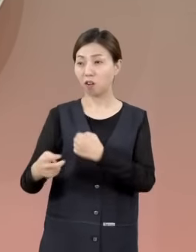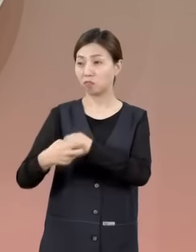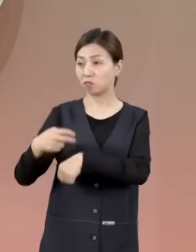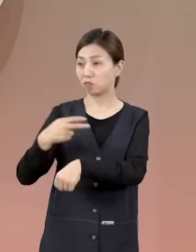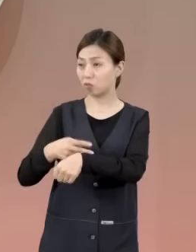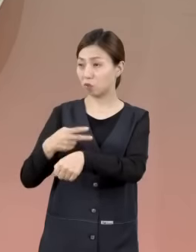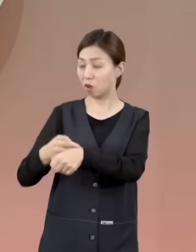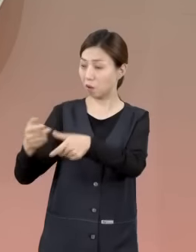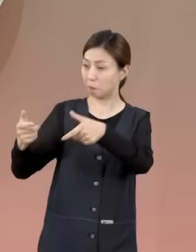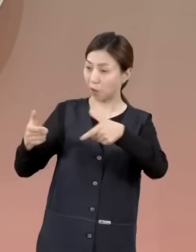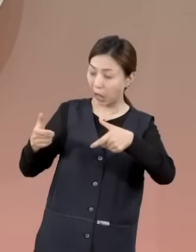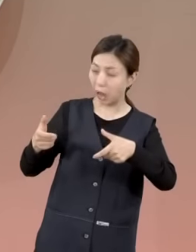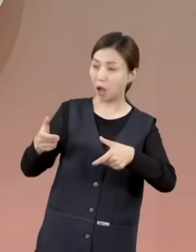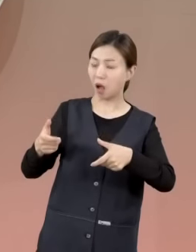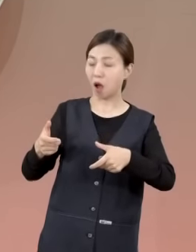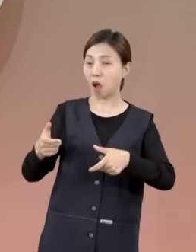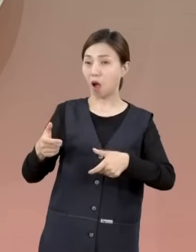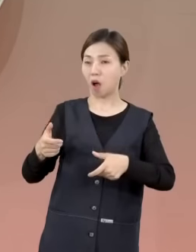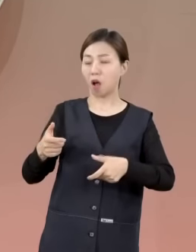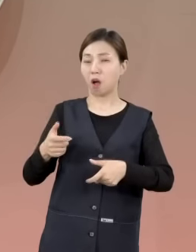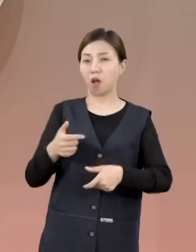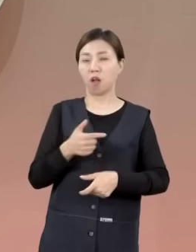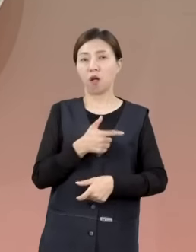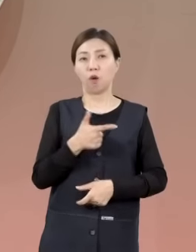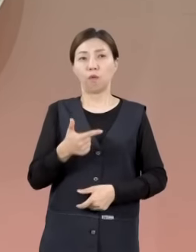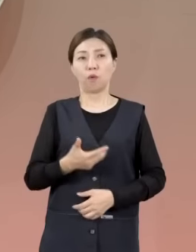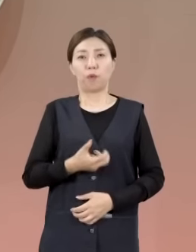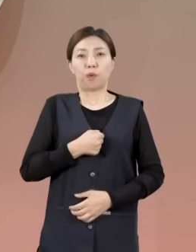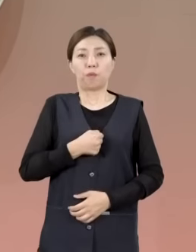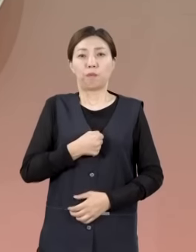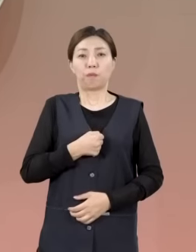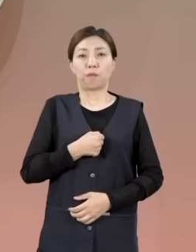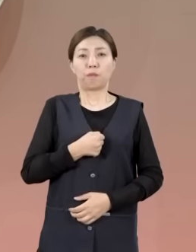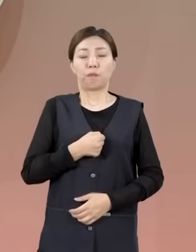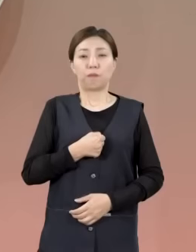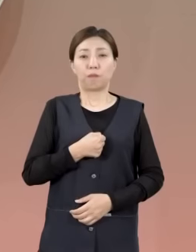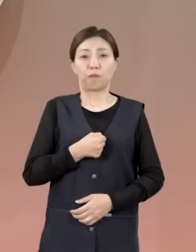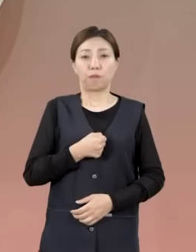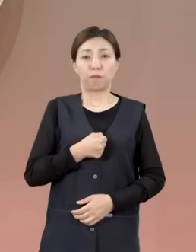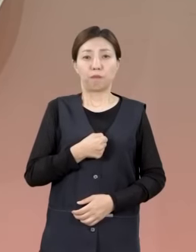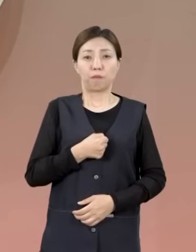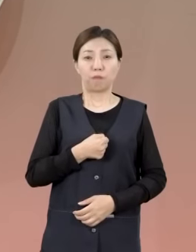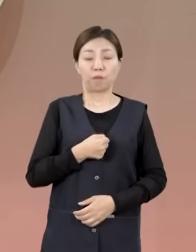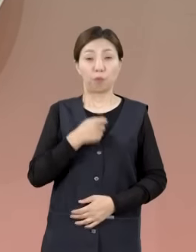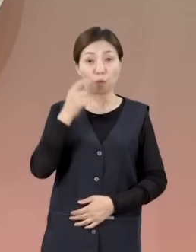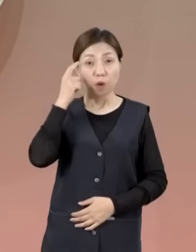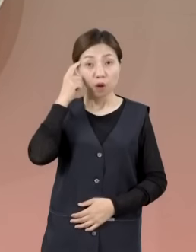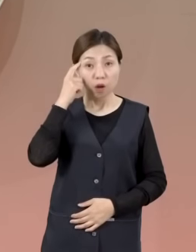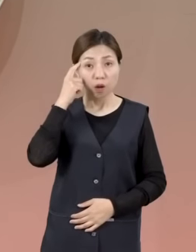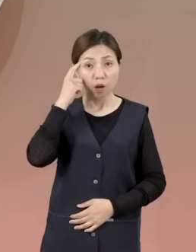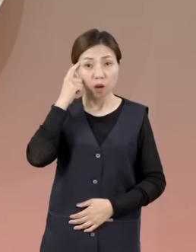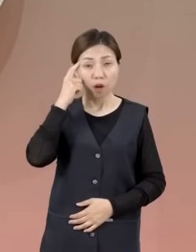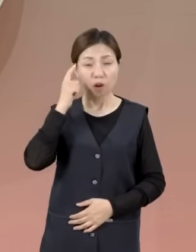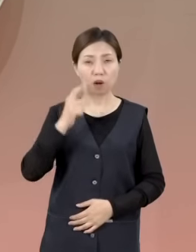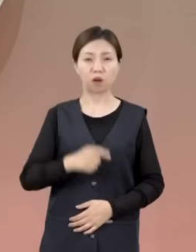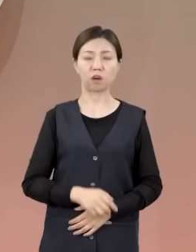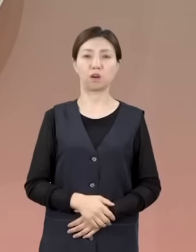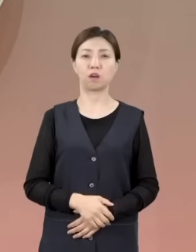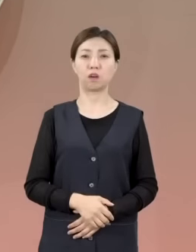만났습니다 그런데 결과를 듣고 어머니의 가슴이